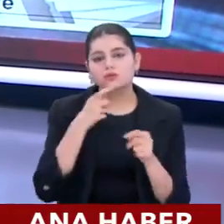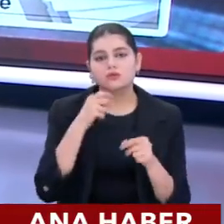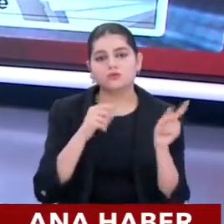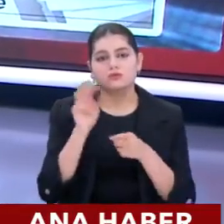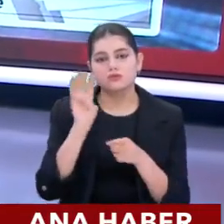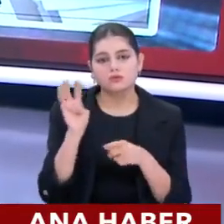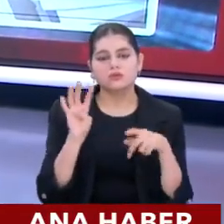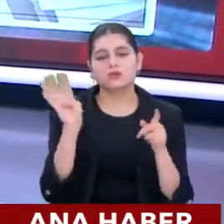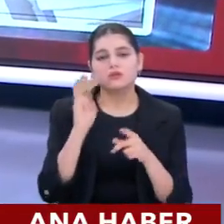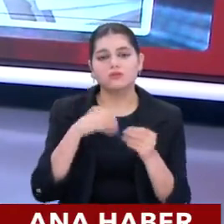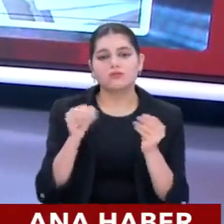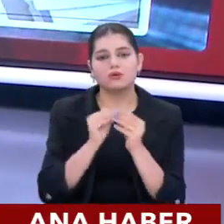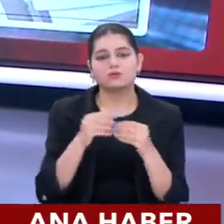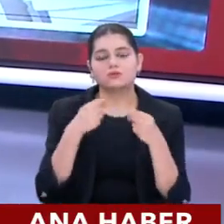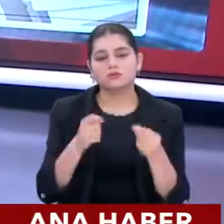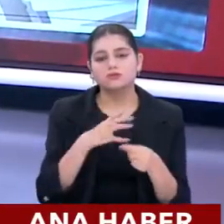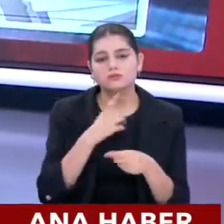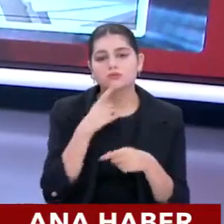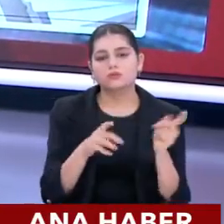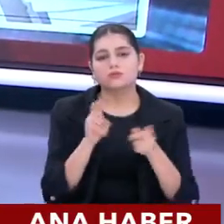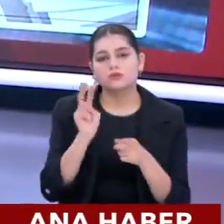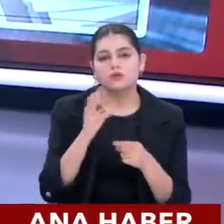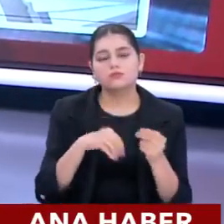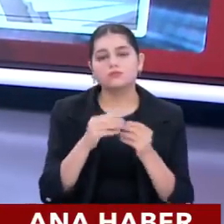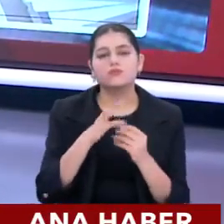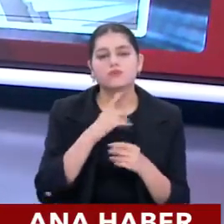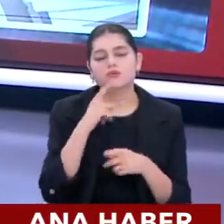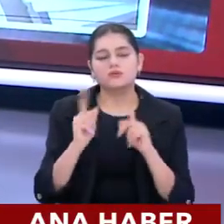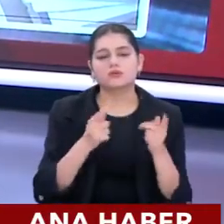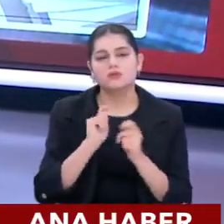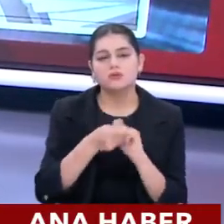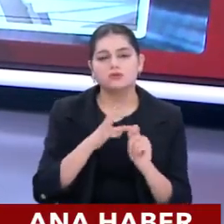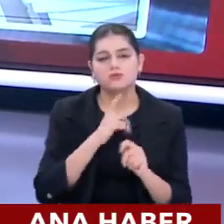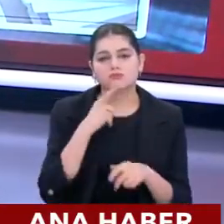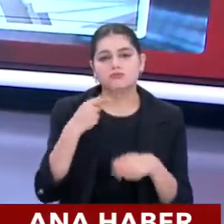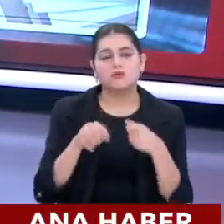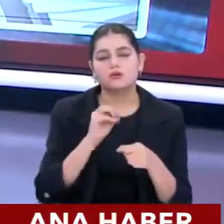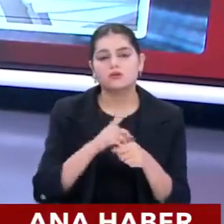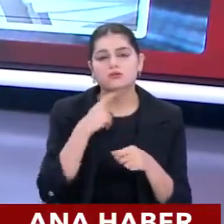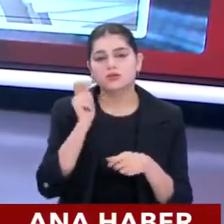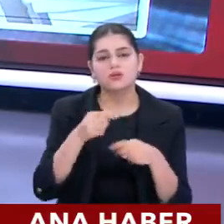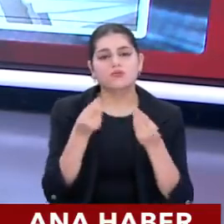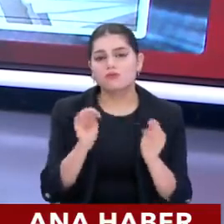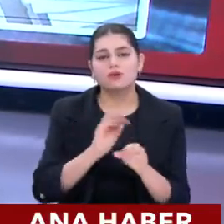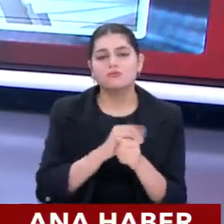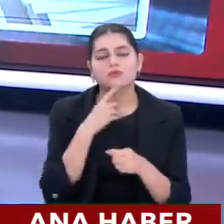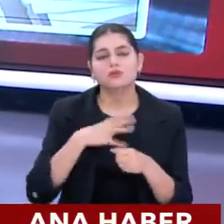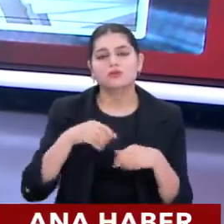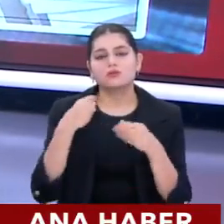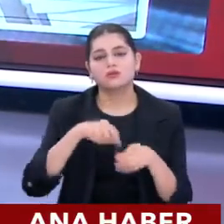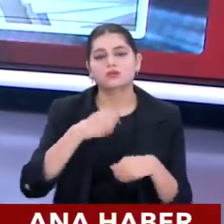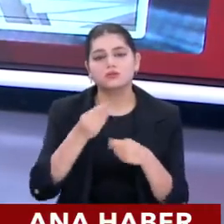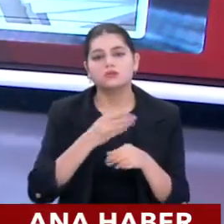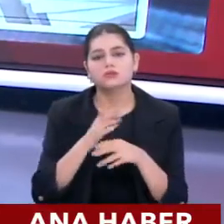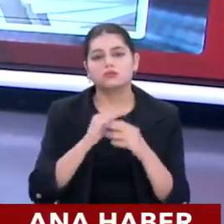%30 %40'lık Faizler uyguluyor yüzde 25 uygulayan da var değişiyor Ama banka Artık kredi vermiyor ihtiyaç kredisi